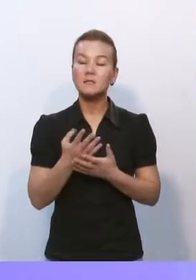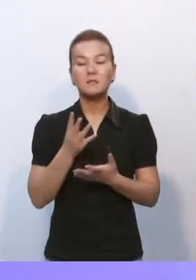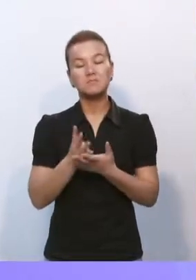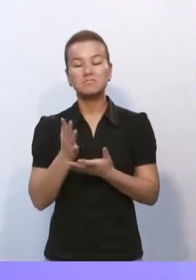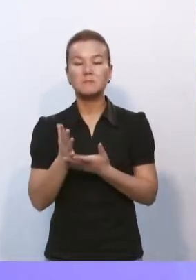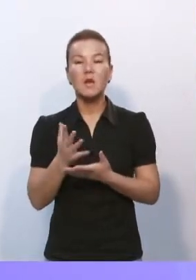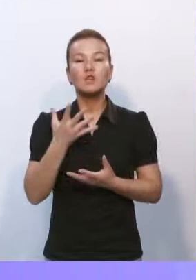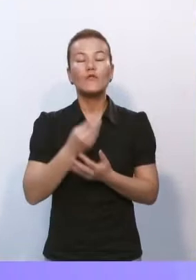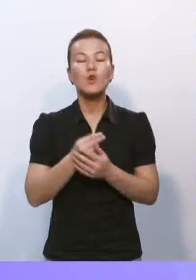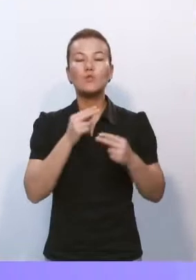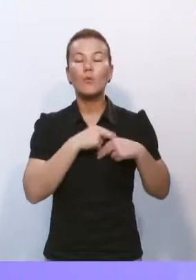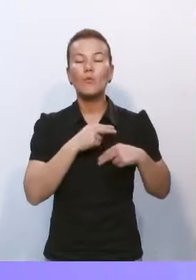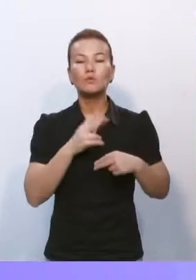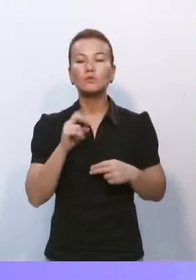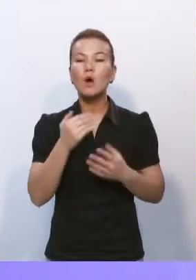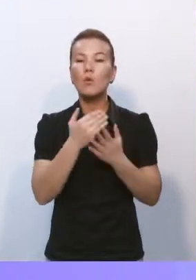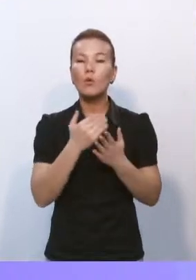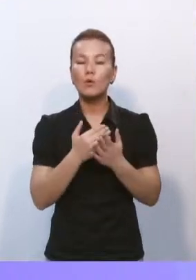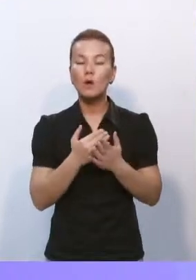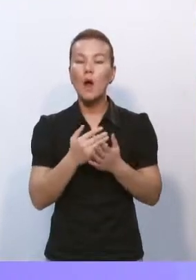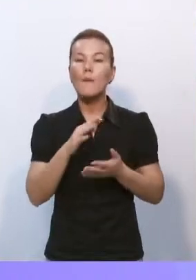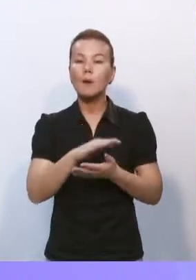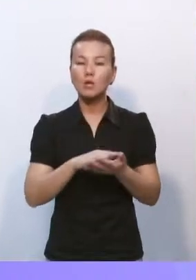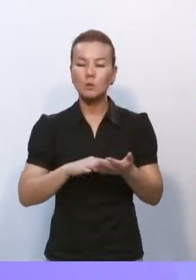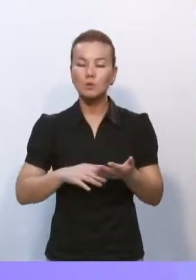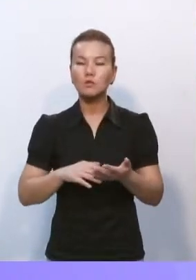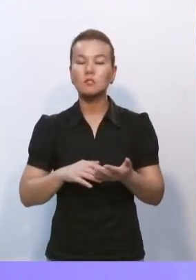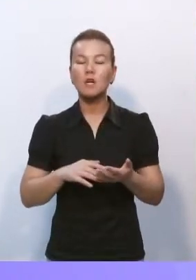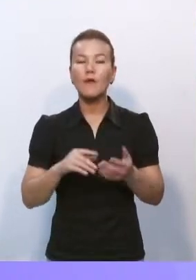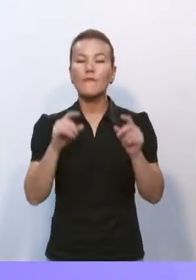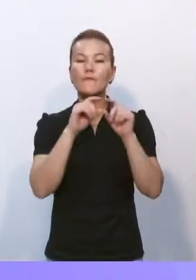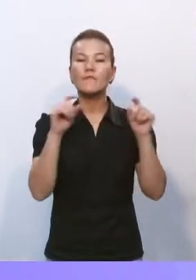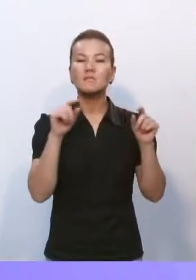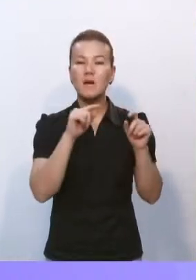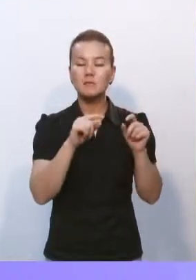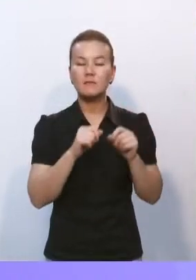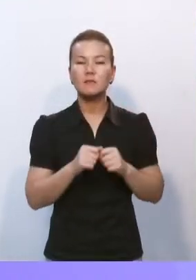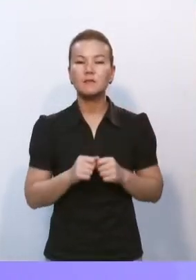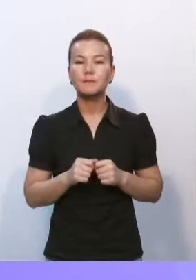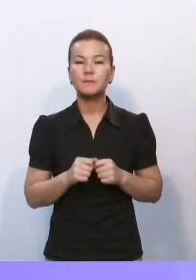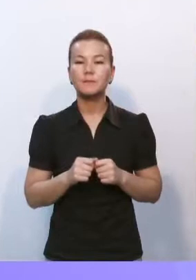Оцените свою деятельность на уроке. Продолжите высказывание.